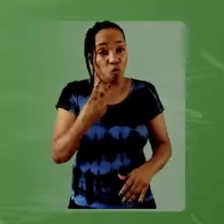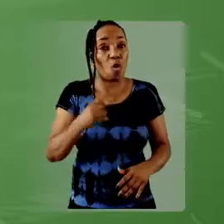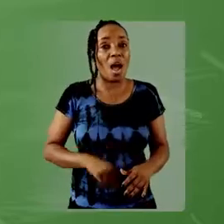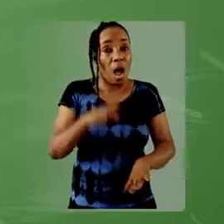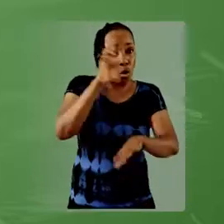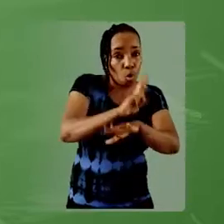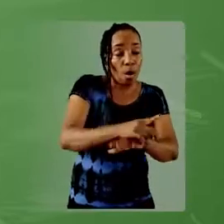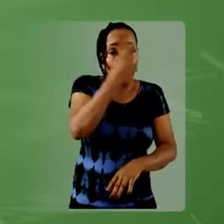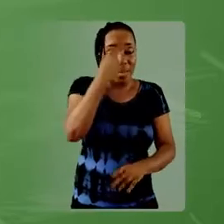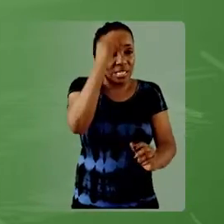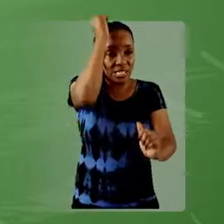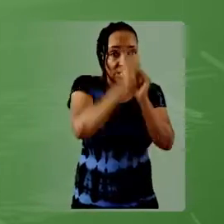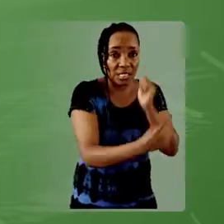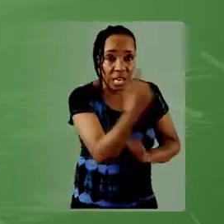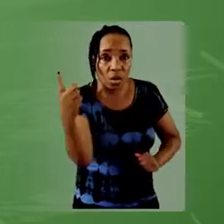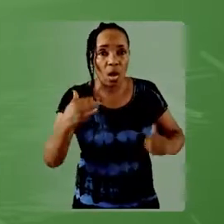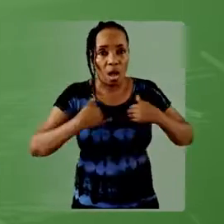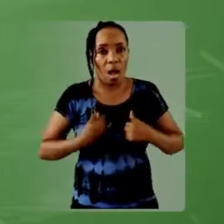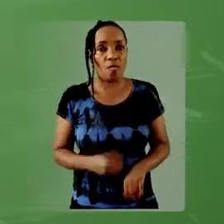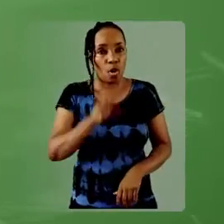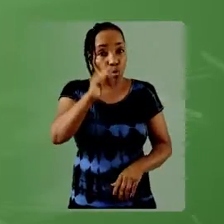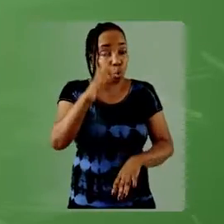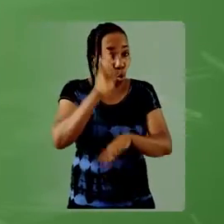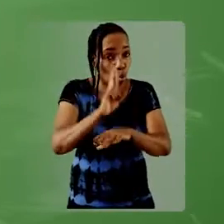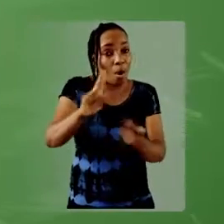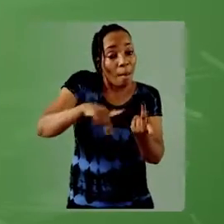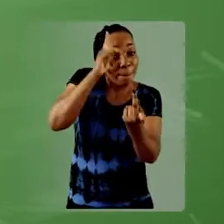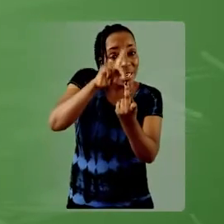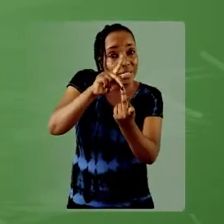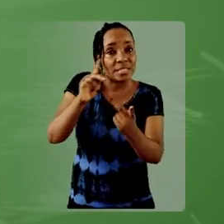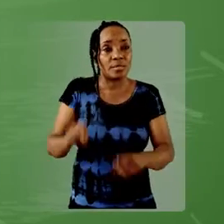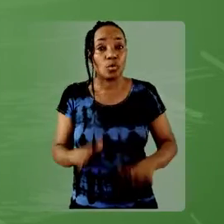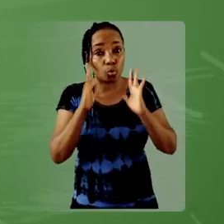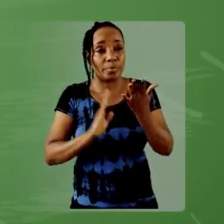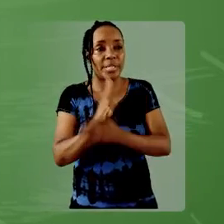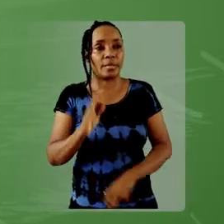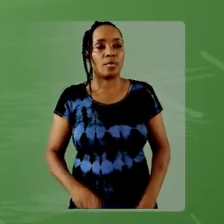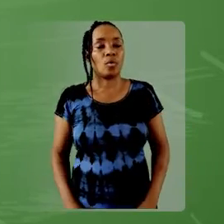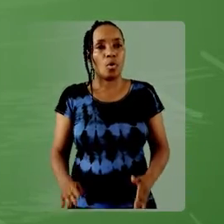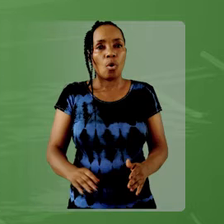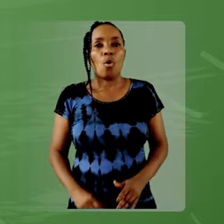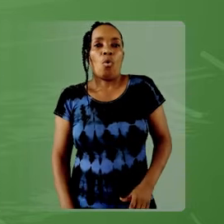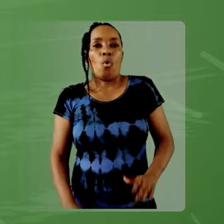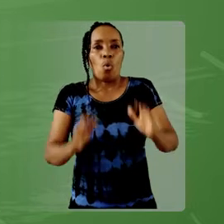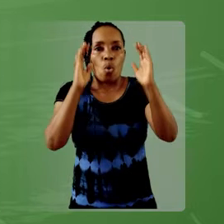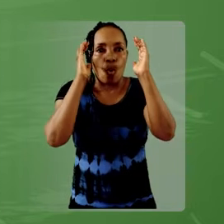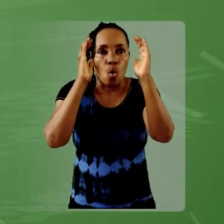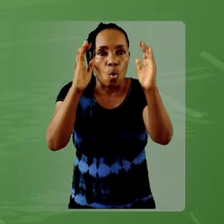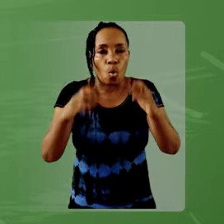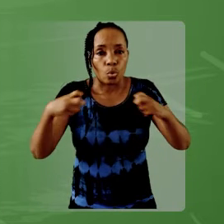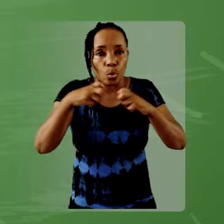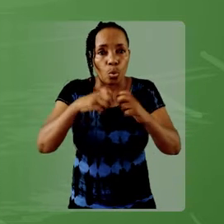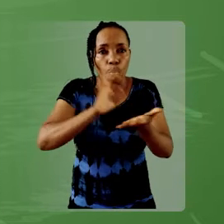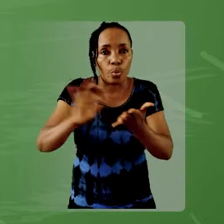car chaque élément conducteur a un rôle bien précis. Le compteur va